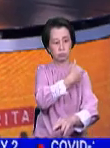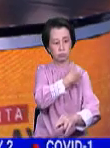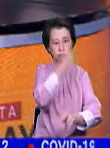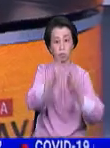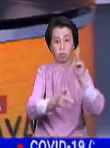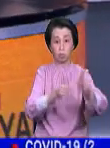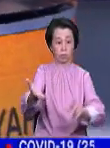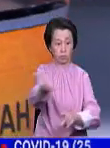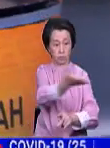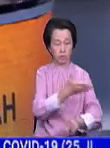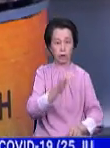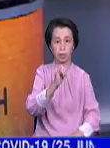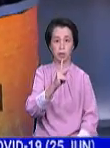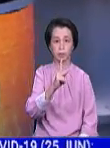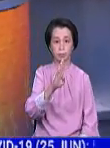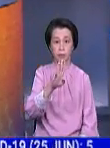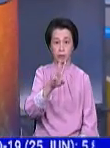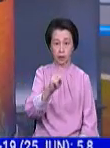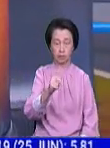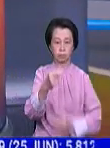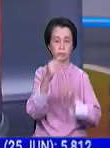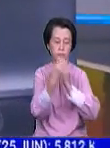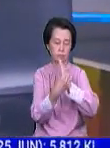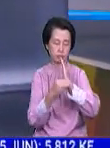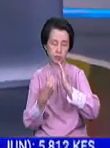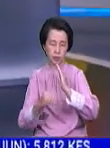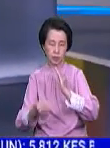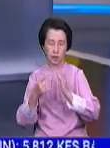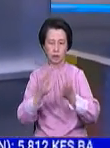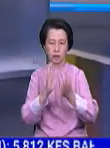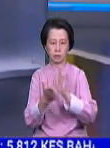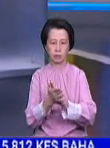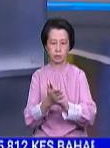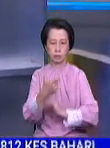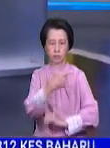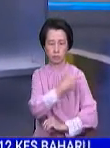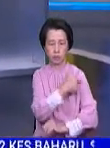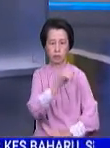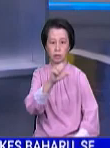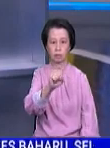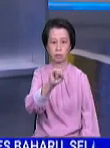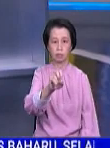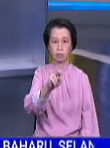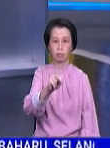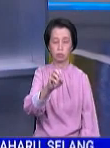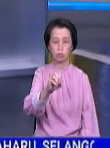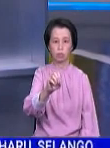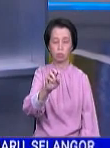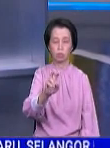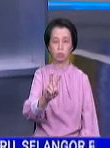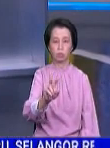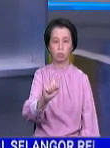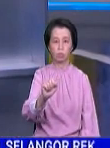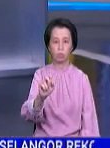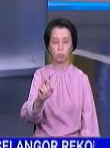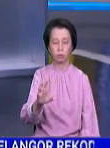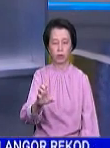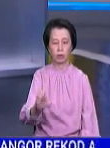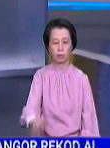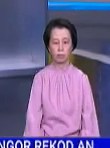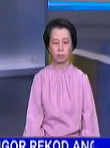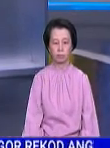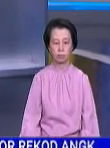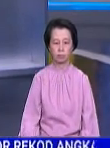dan IKBN Miri kini dijadikan PPV vaksin jenis Sinovac. Teruskan Nur Sila dengan laporannya.